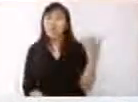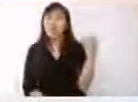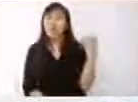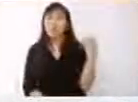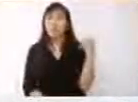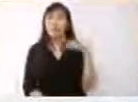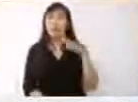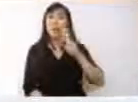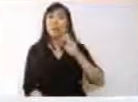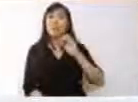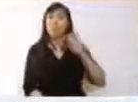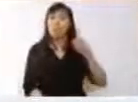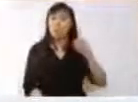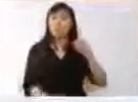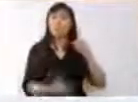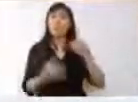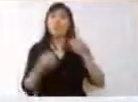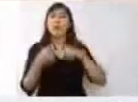kababayan.